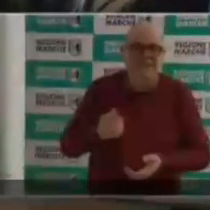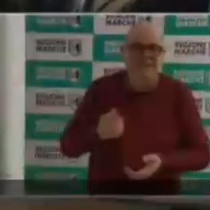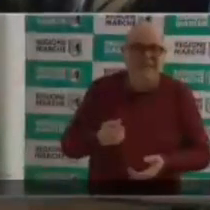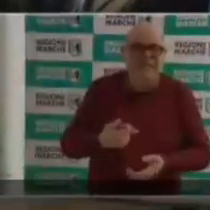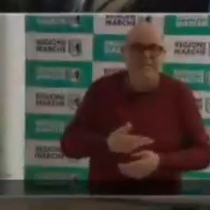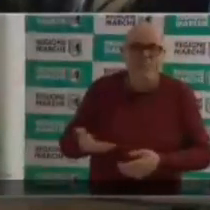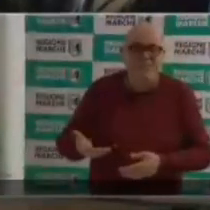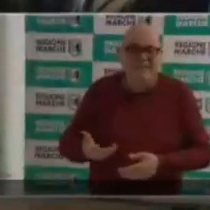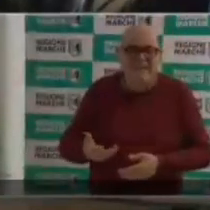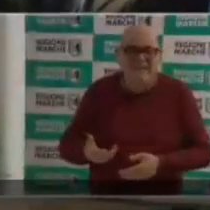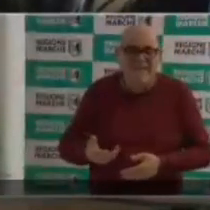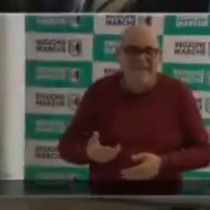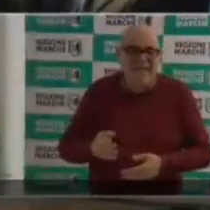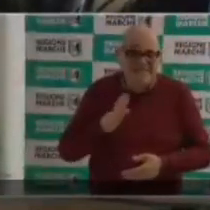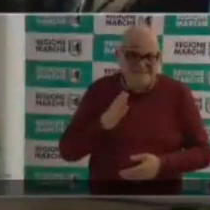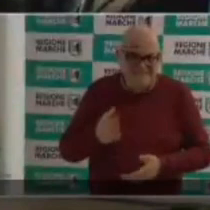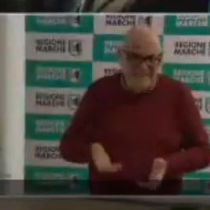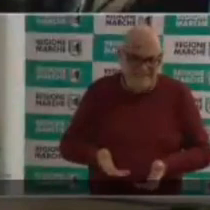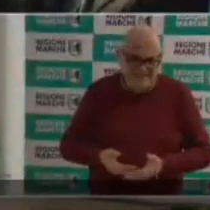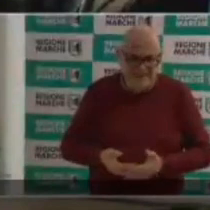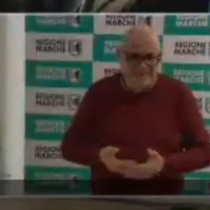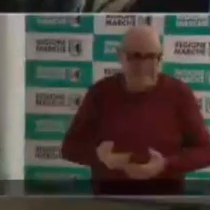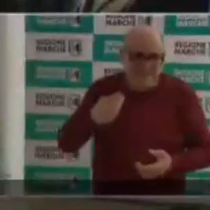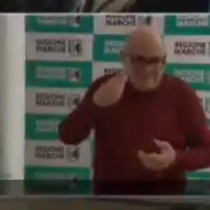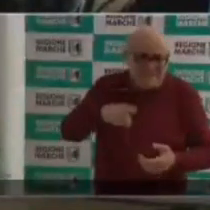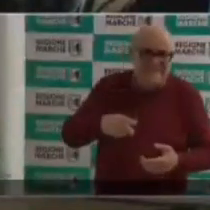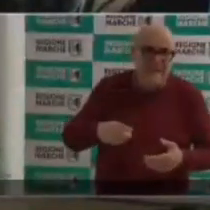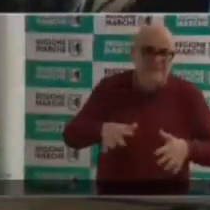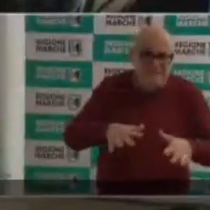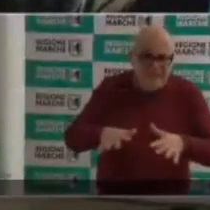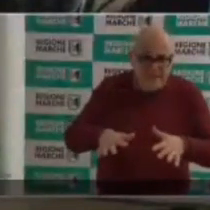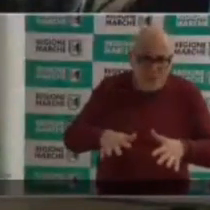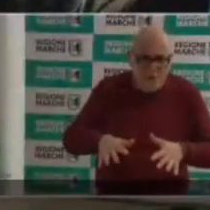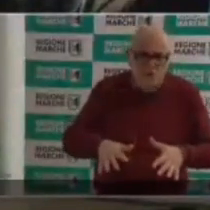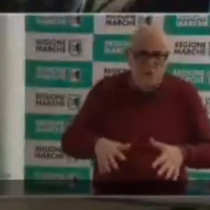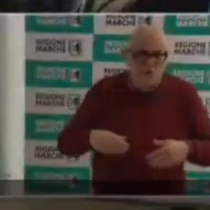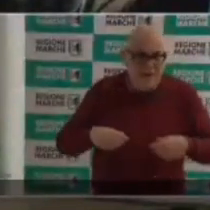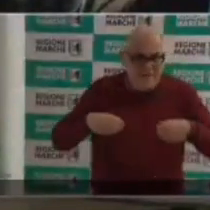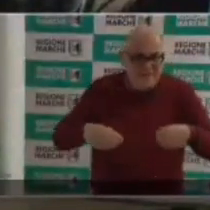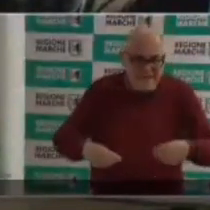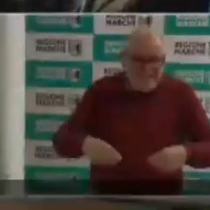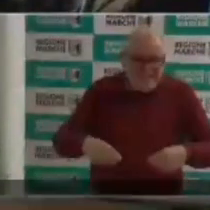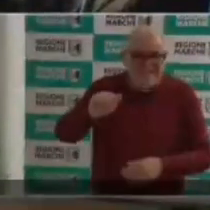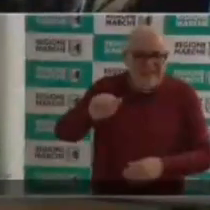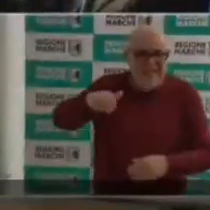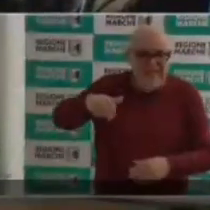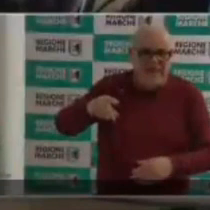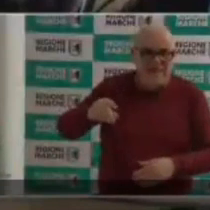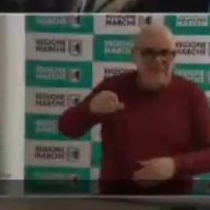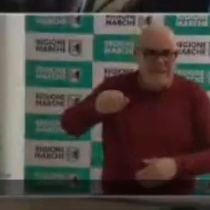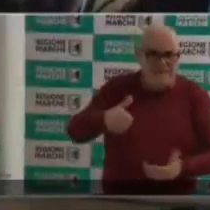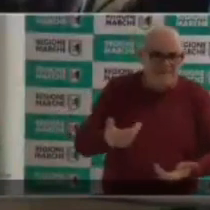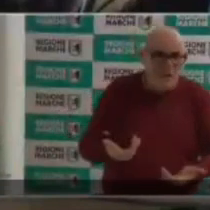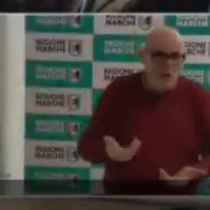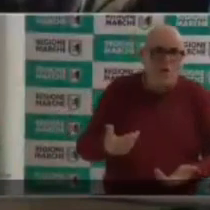del terremoto e nella fase della pandemia la presenza delle ANPAS o di anche presidi territoriali come sono le ACLI, come